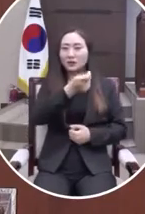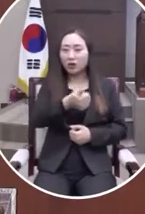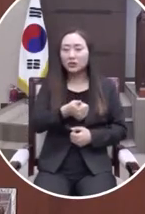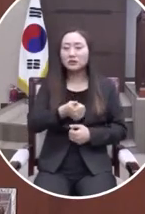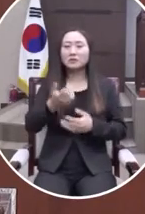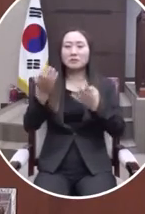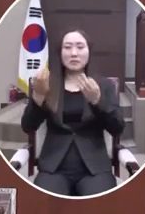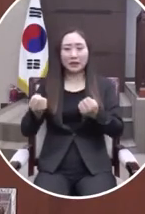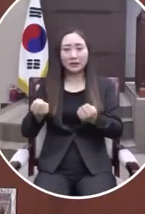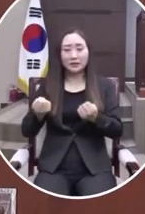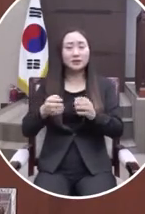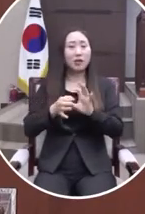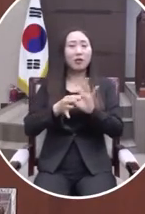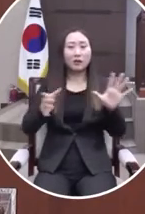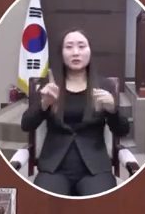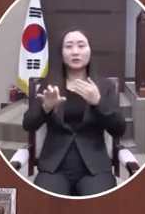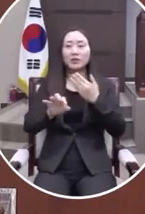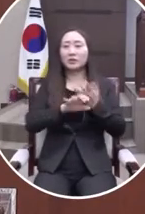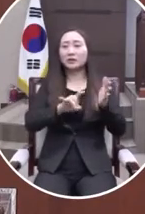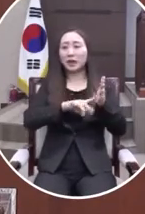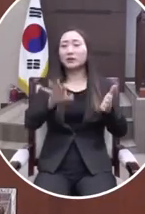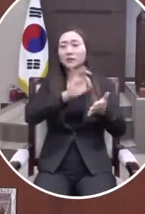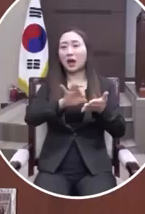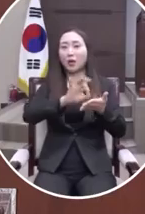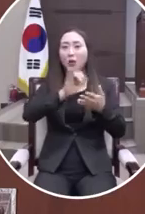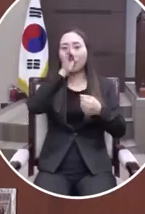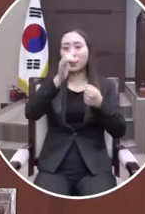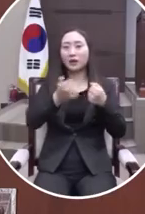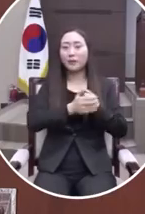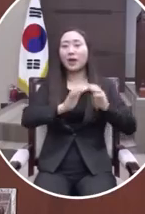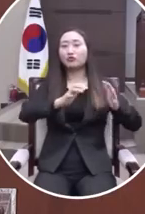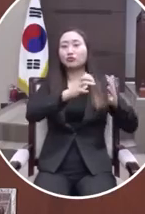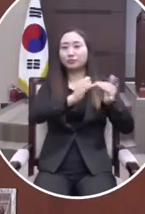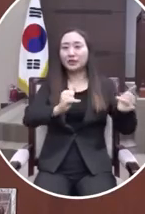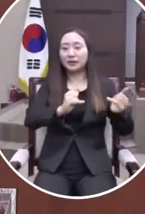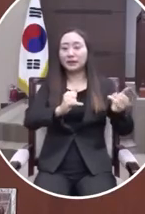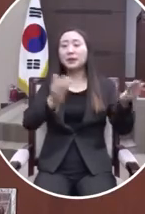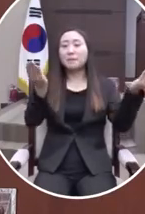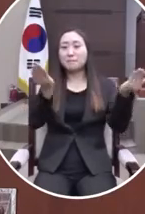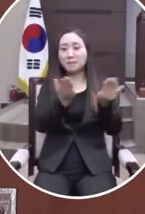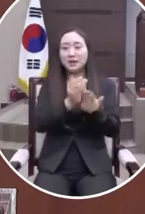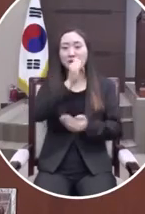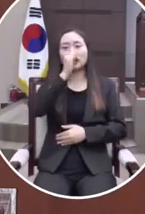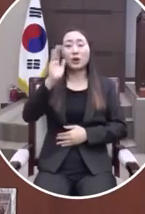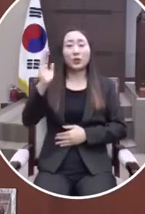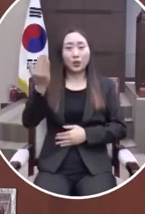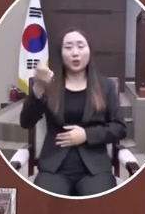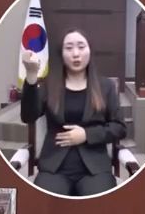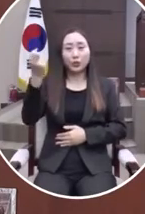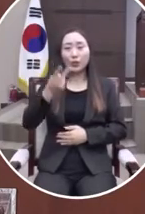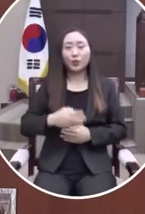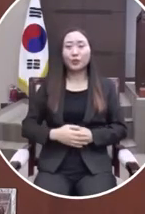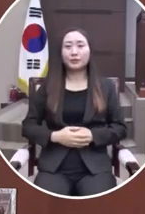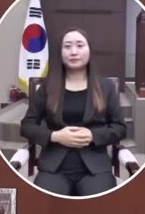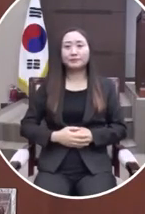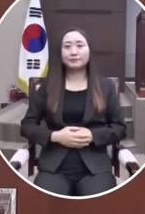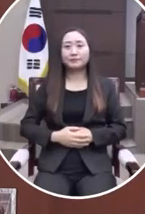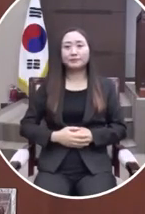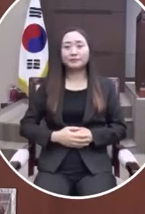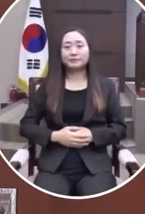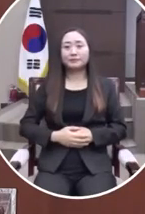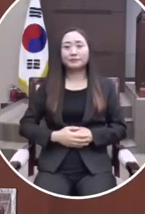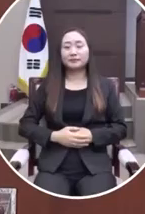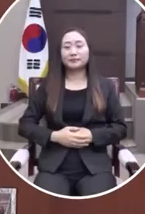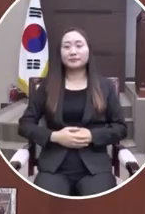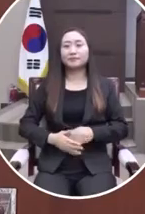많든 세금을 사용할 때는 국민 정서와 시민의 눈높이에 맞아야 하며 가장 중요한 것은